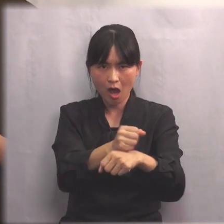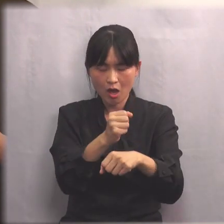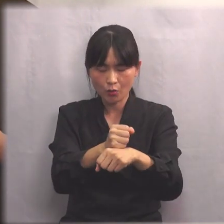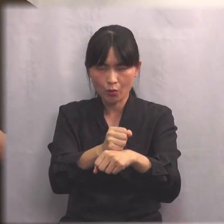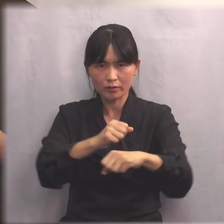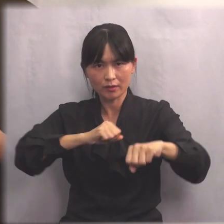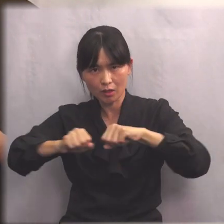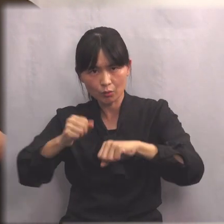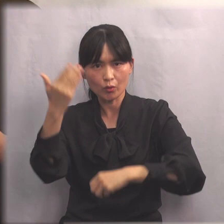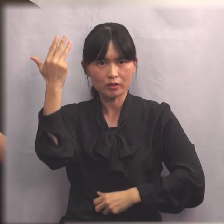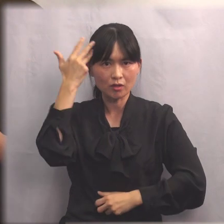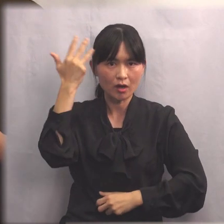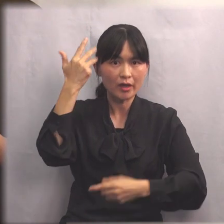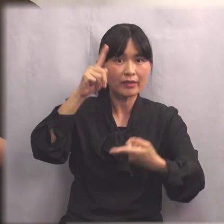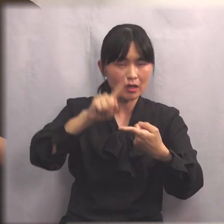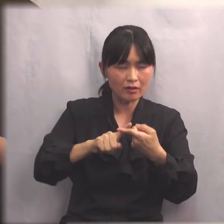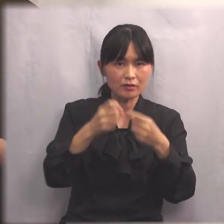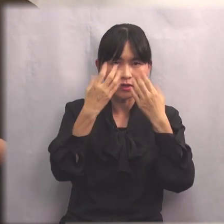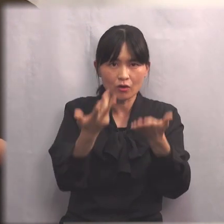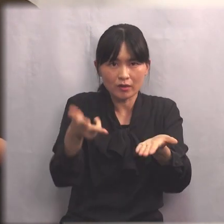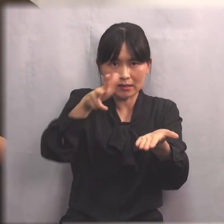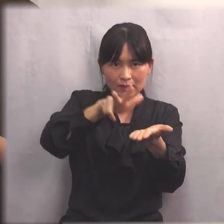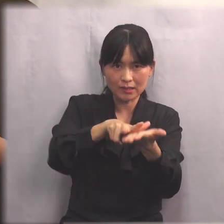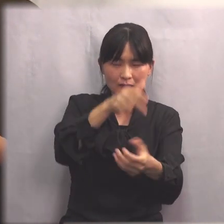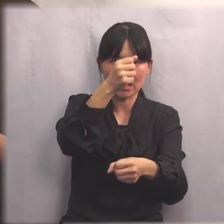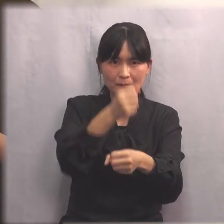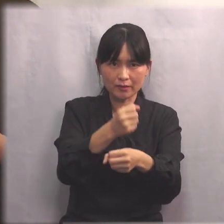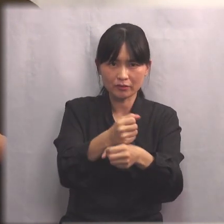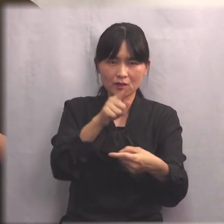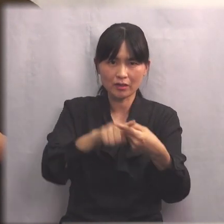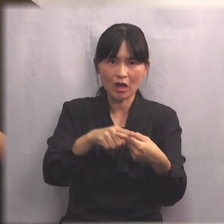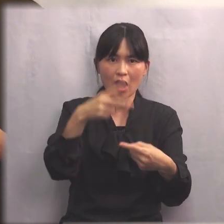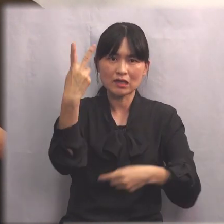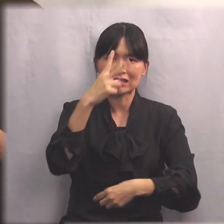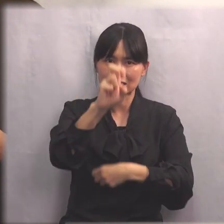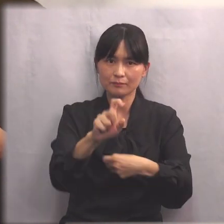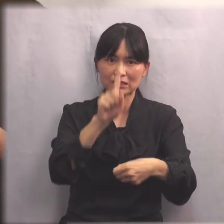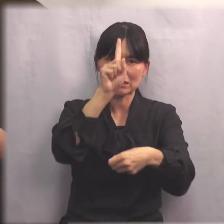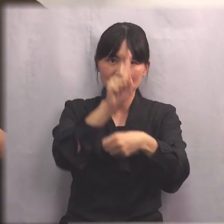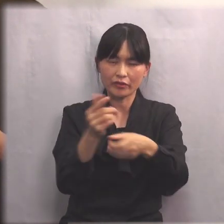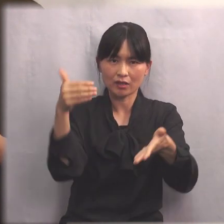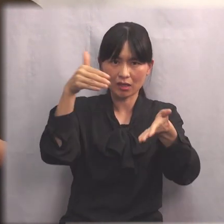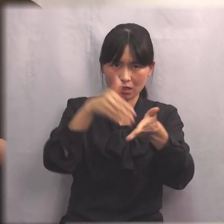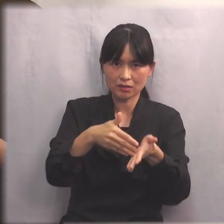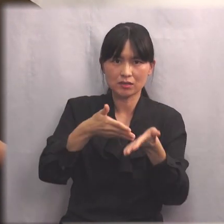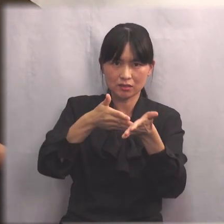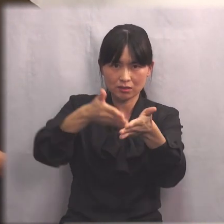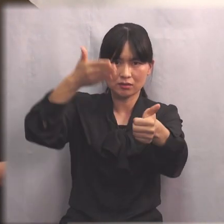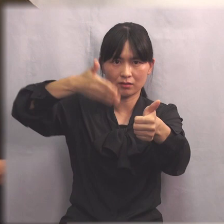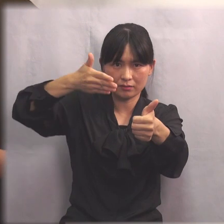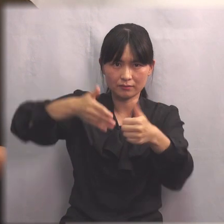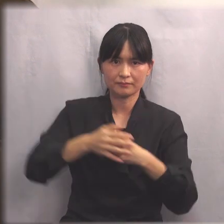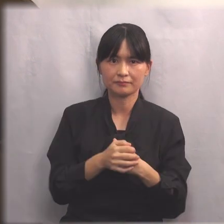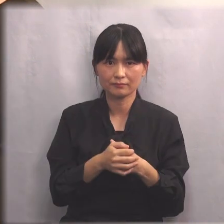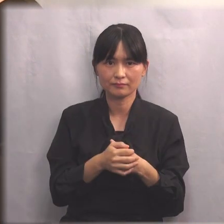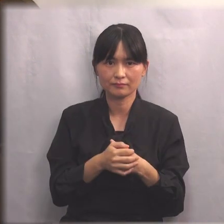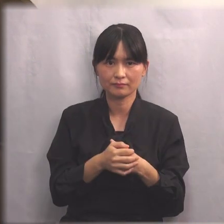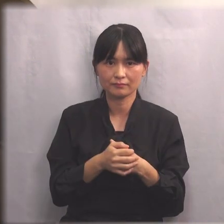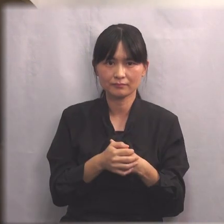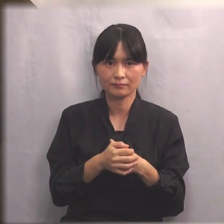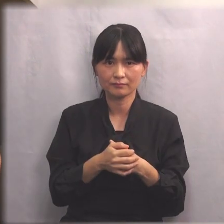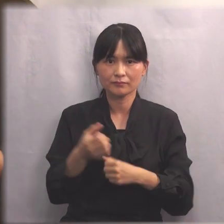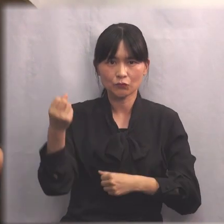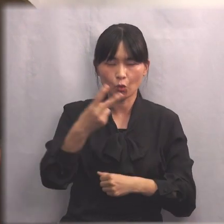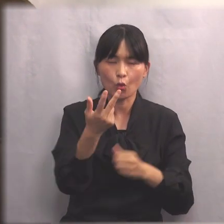태도와 철학을 담아내는 강령 개정을 2021년까지 진행할 것을 제안하였습니다.